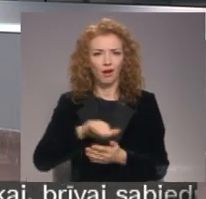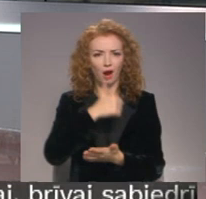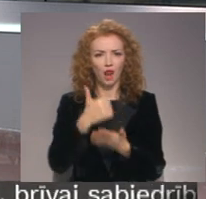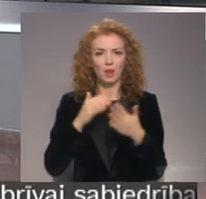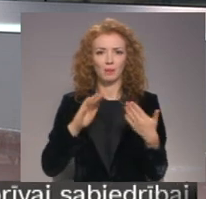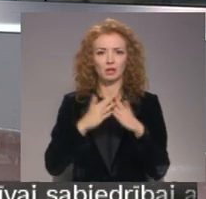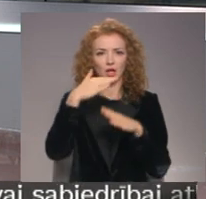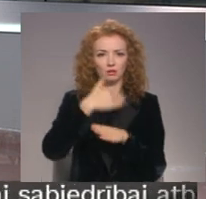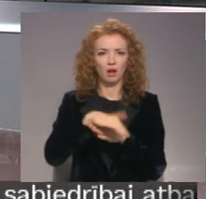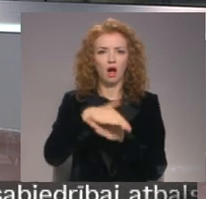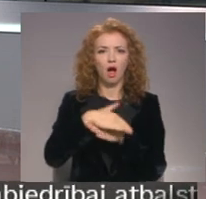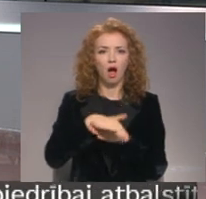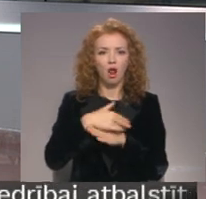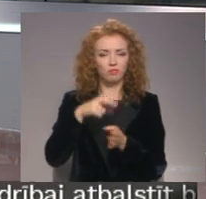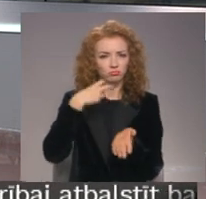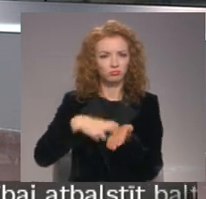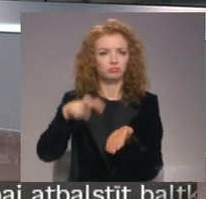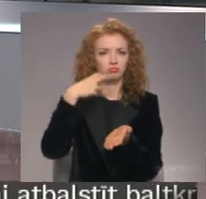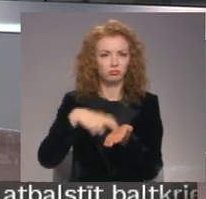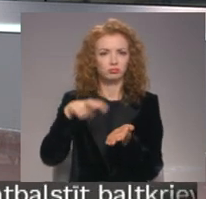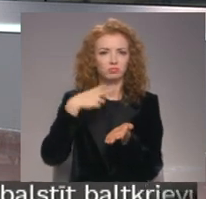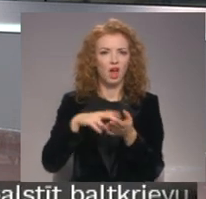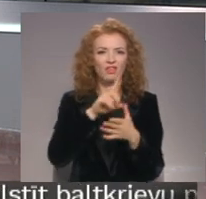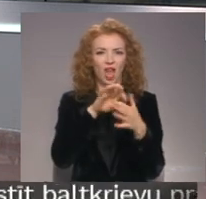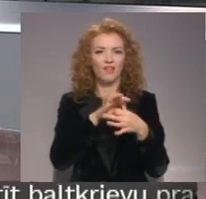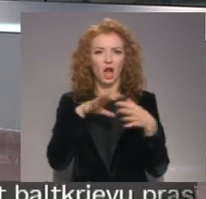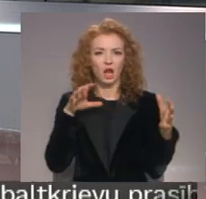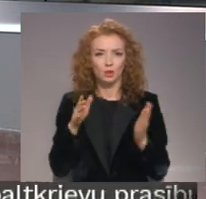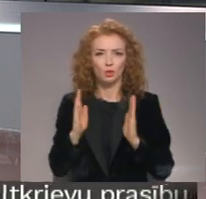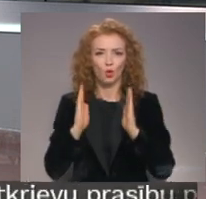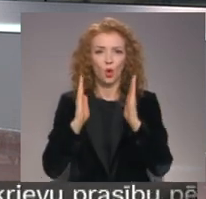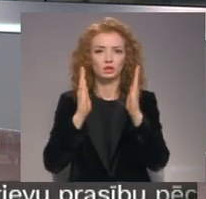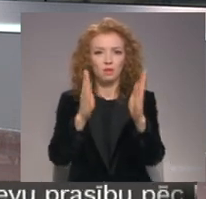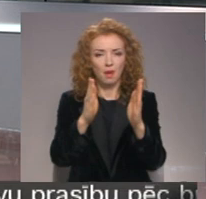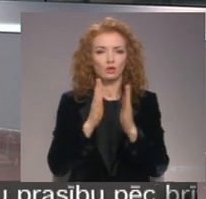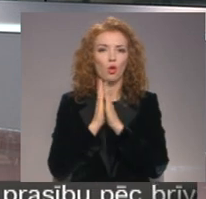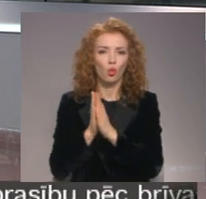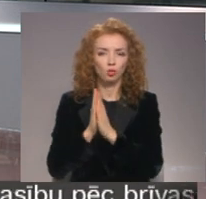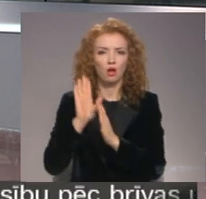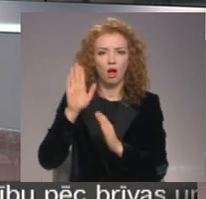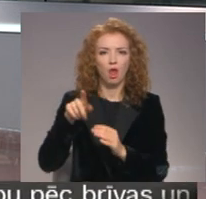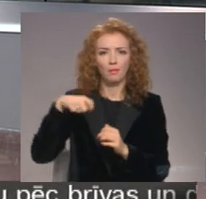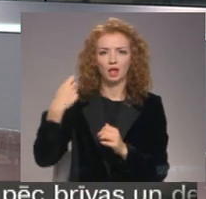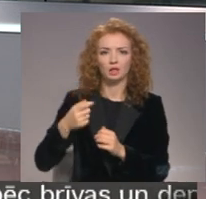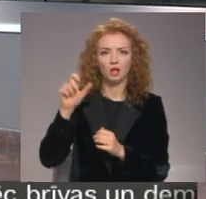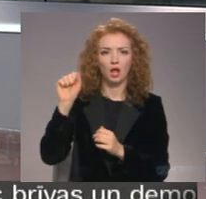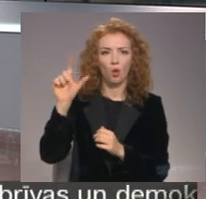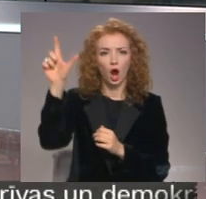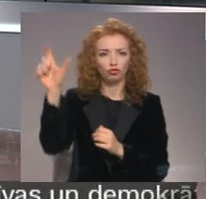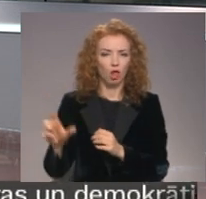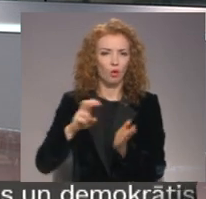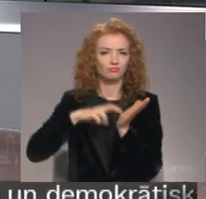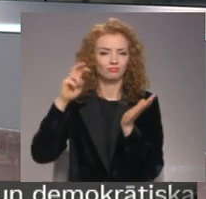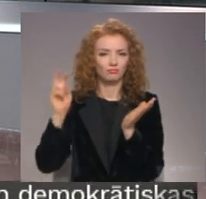galveno ielu Neatkarības prospektu devušies protesta gājienā, pieprasot Aleksandra Lukašenko atkāpšanos.